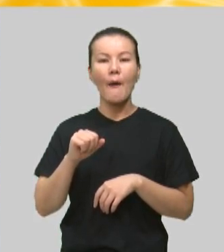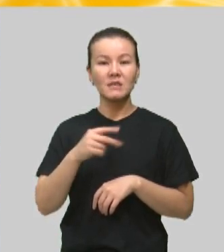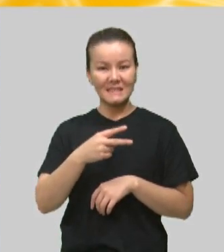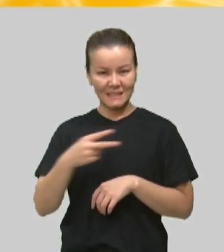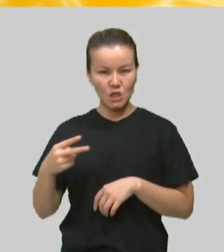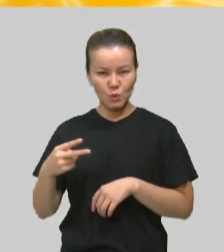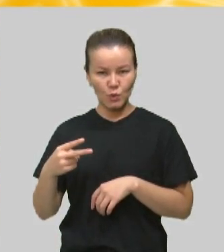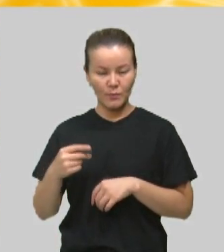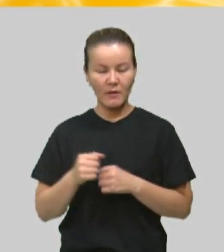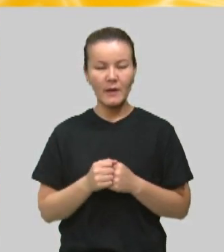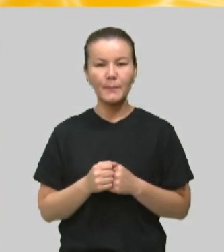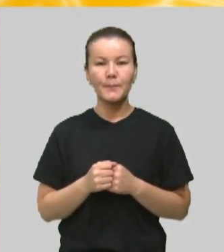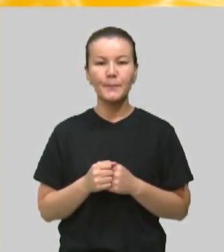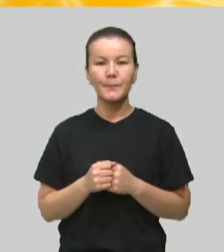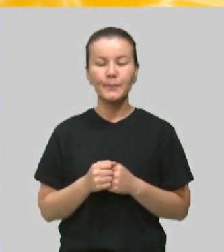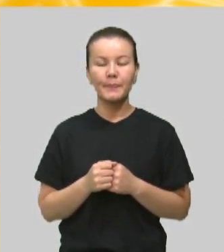сказуемого